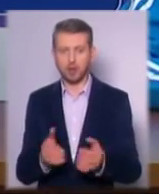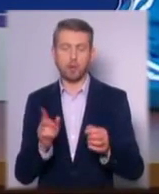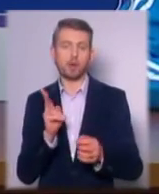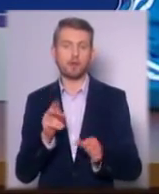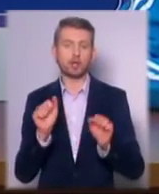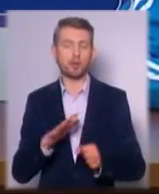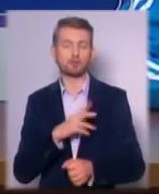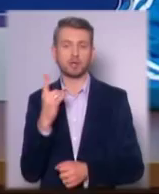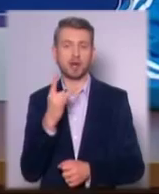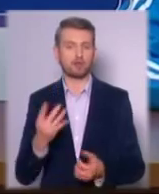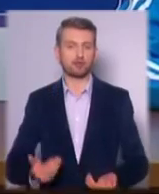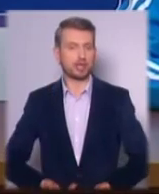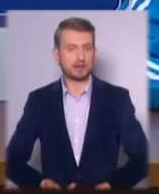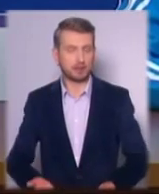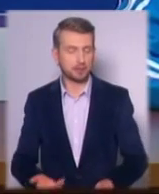це з'явиться.